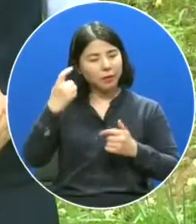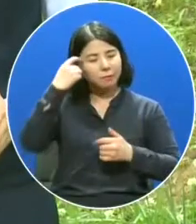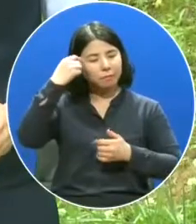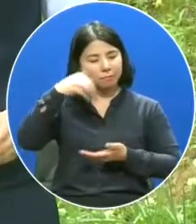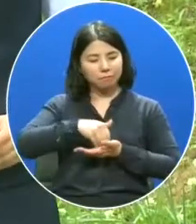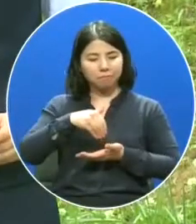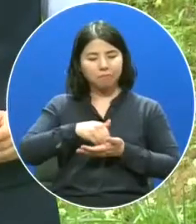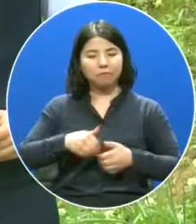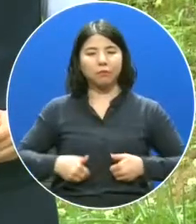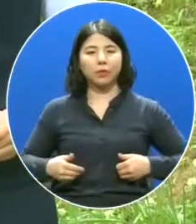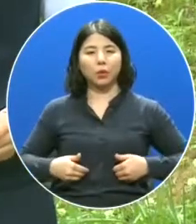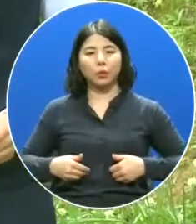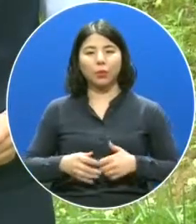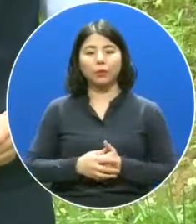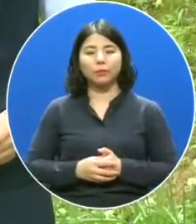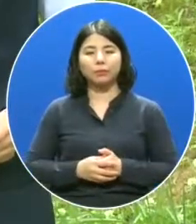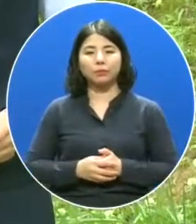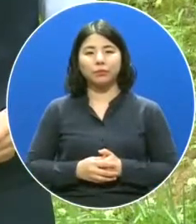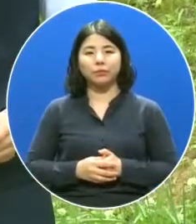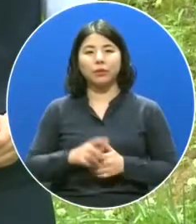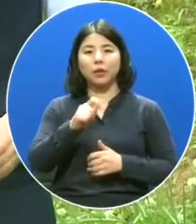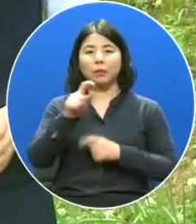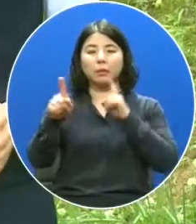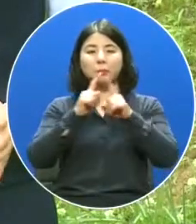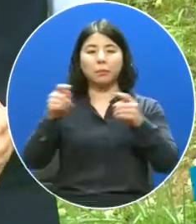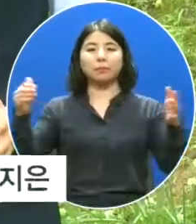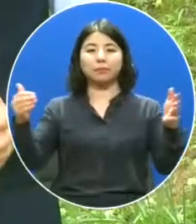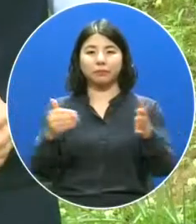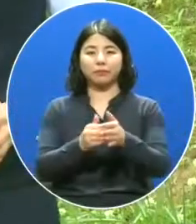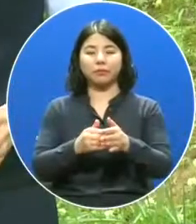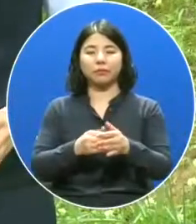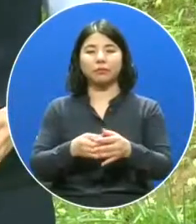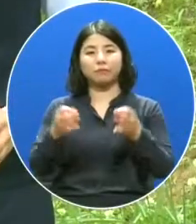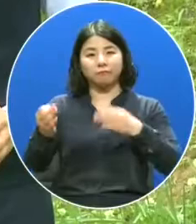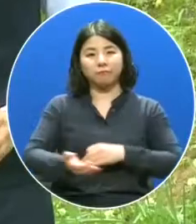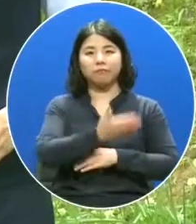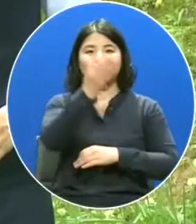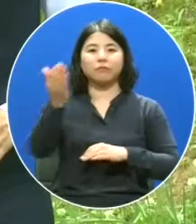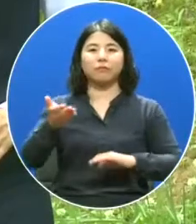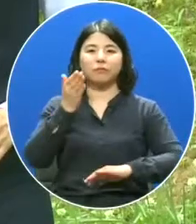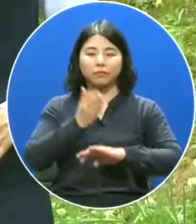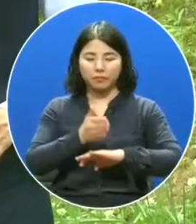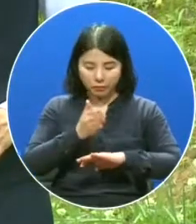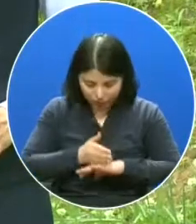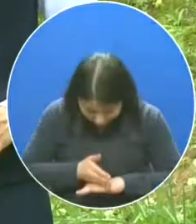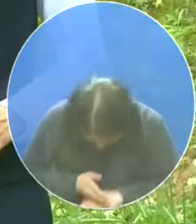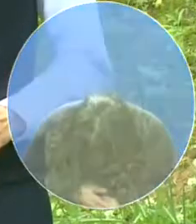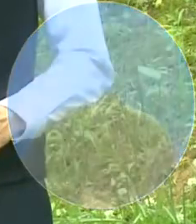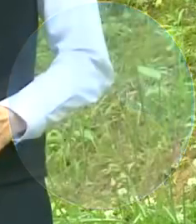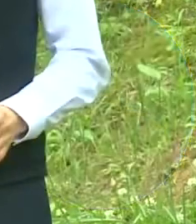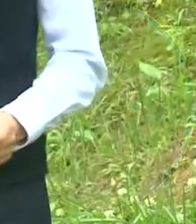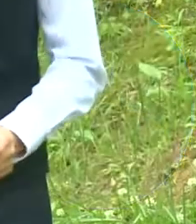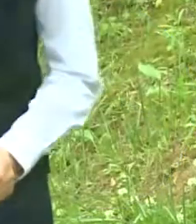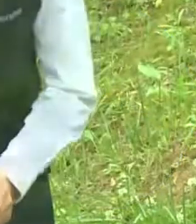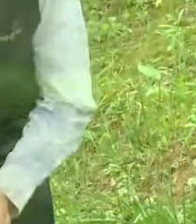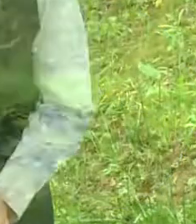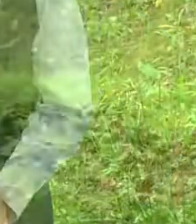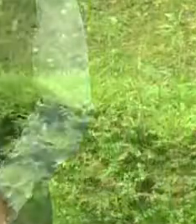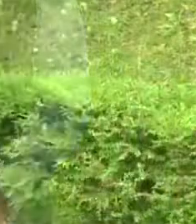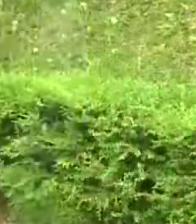아닌지 깊은 성찰이 필요해 보입니다. TV를 말하다 여기서 인사드립니다. 함께해 주신 여러분 고맙습니다.